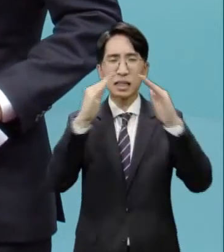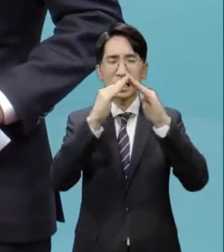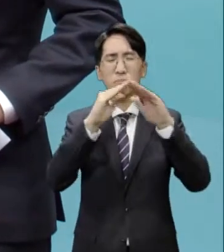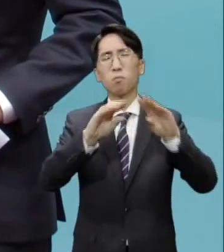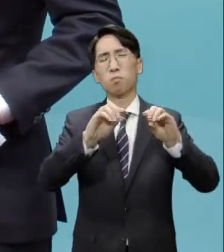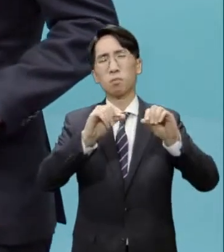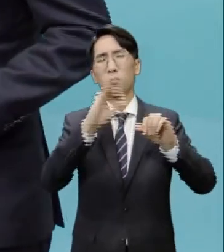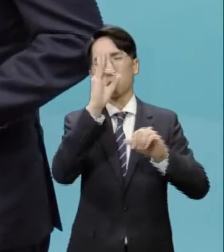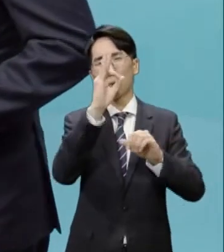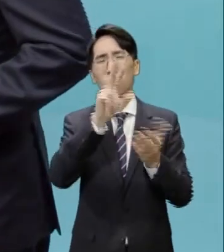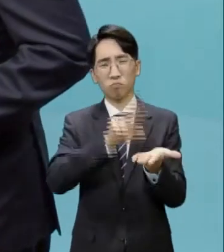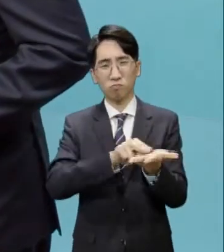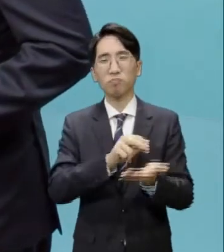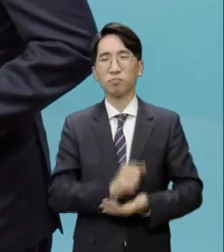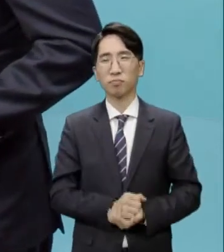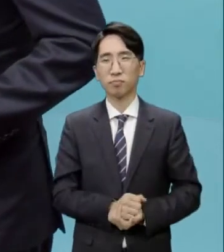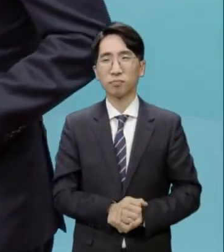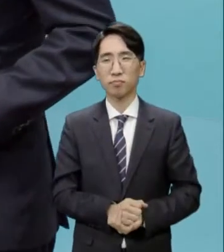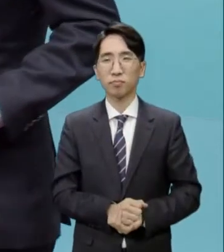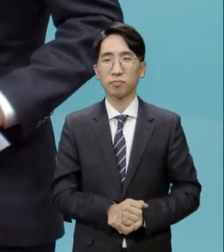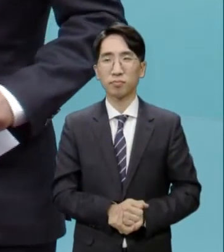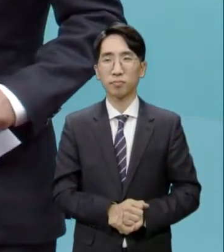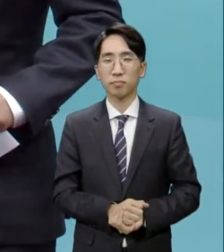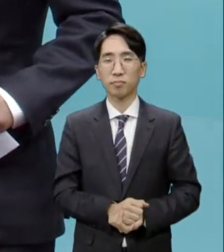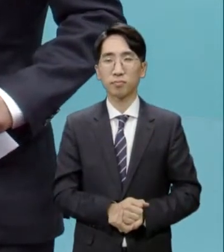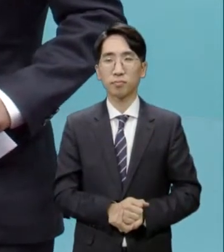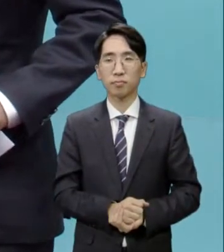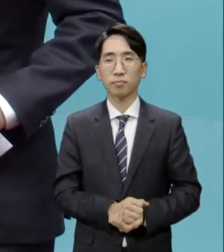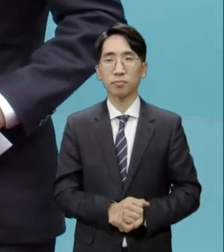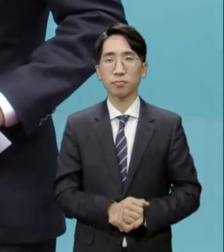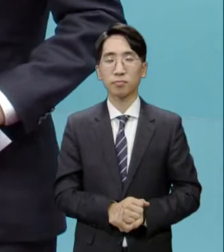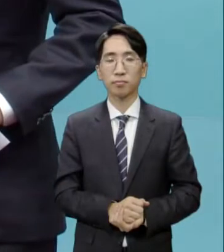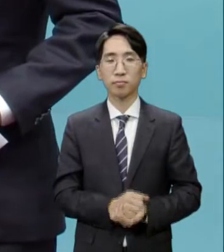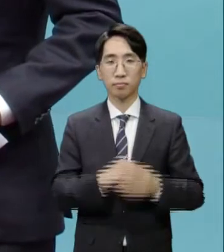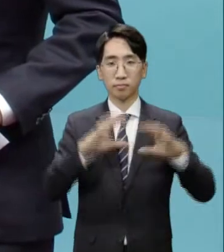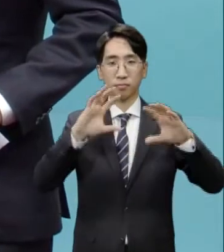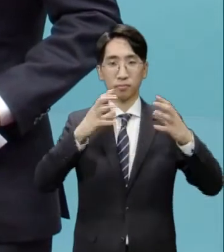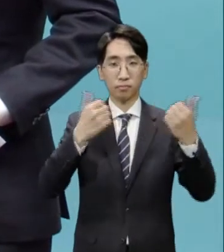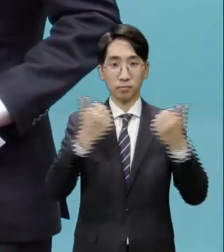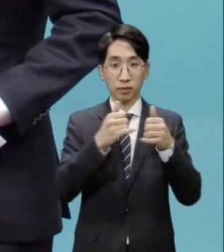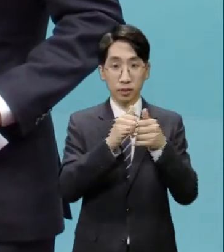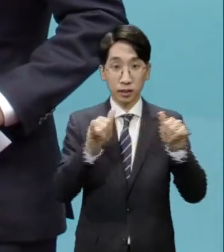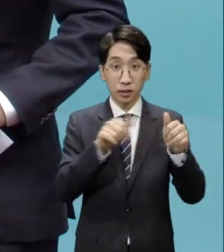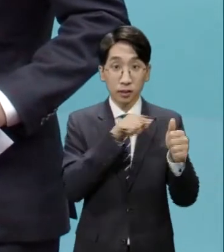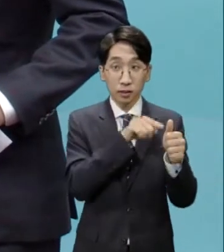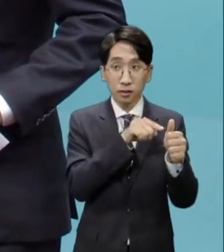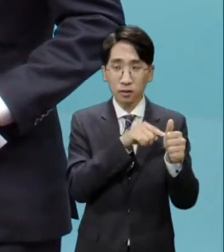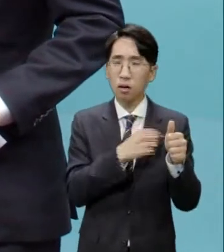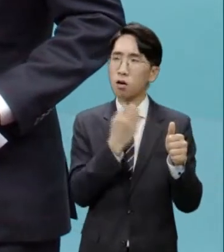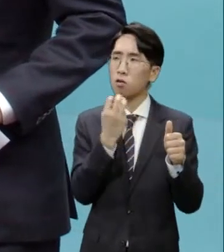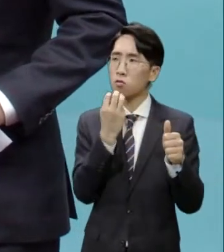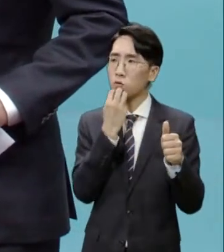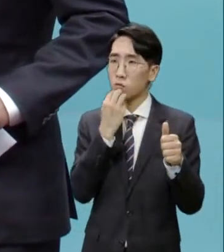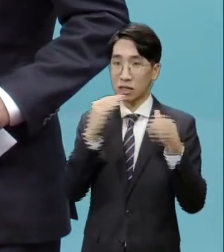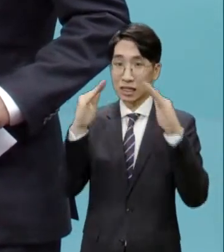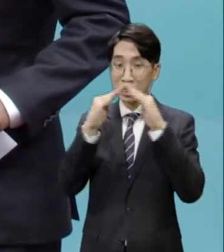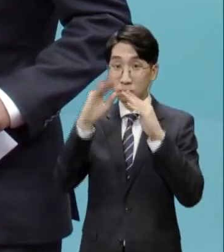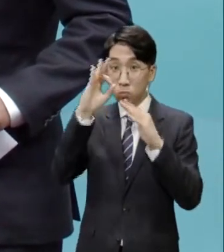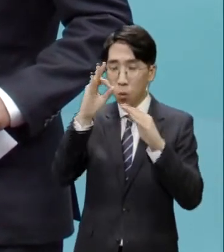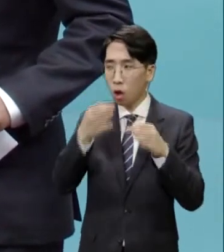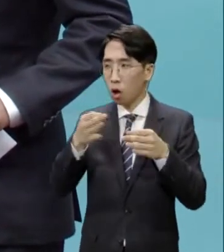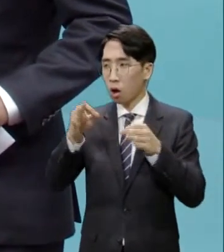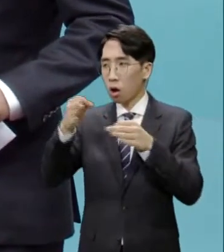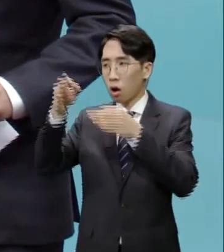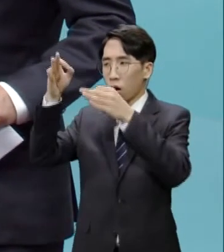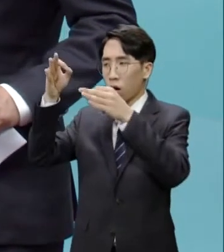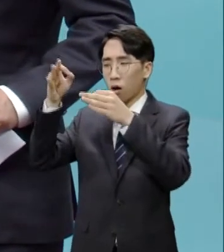거였습니다 4 미르 통합 땅 윤영석 의원 이 문제 누구 3년 동안 서울의 집값이 56% 나 올랐다